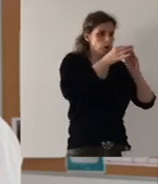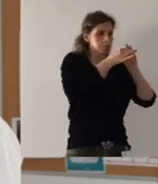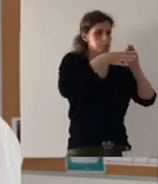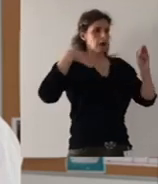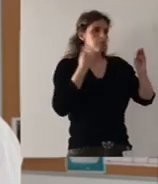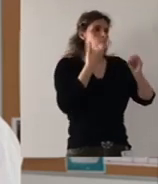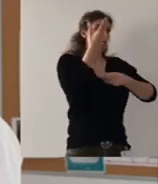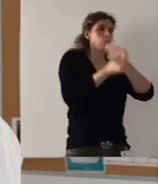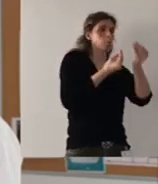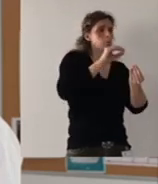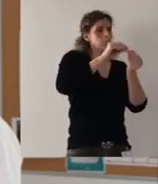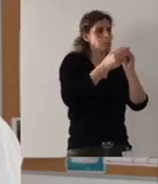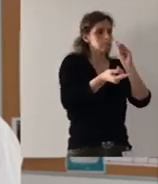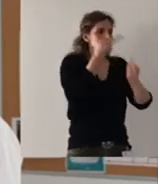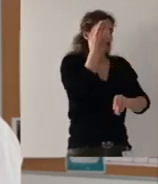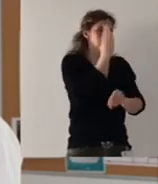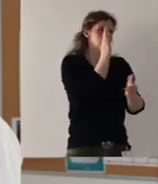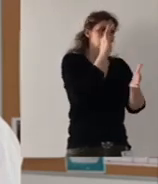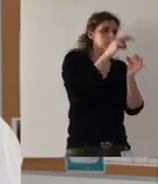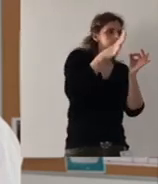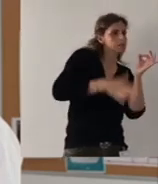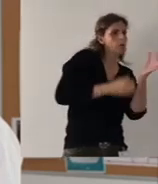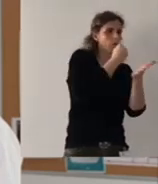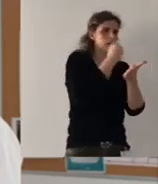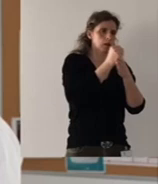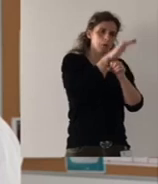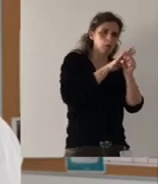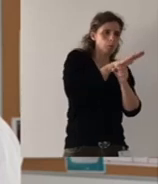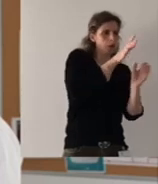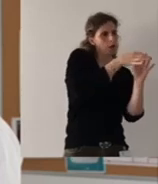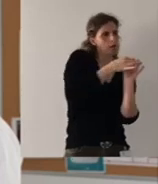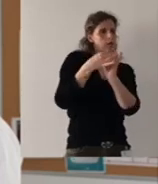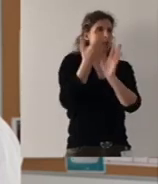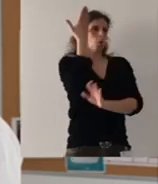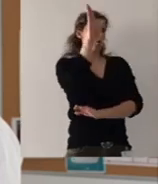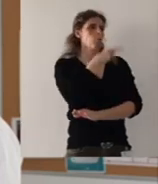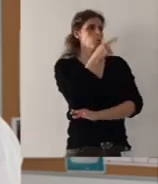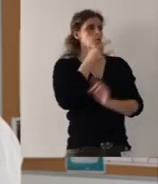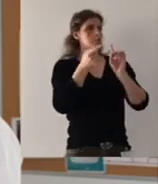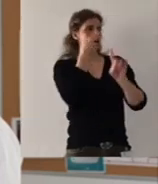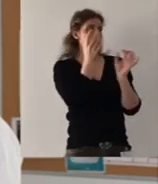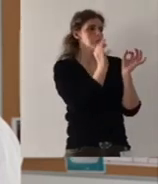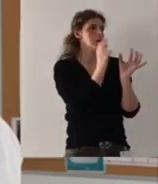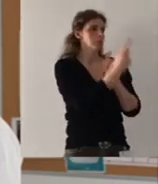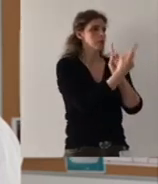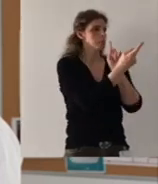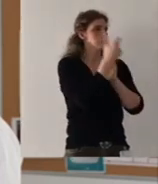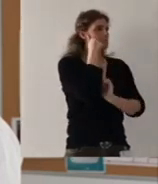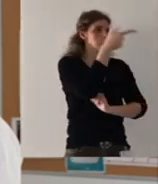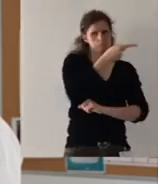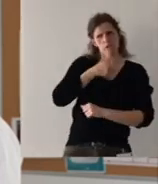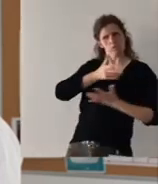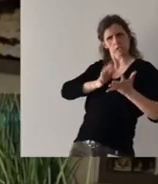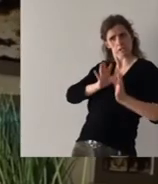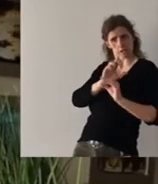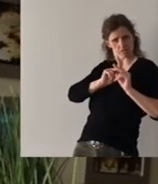problématique particulière et qui pourraient faire un bilan, faire des orientations. Donc intervenir ponctuellement. Lui par contre il ne parle pas du tout la